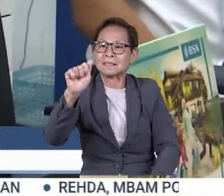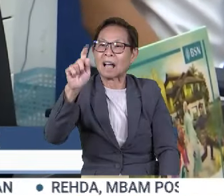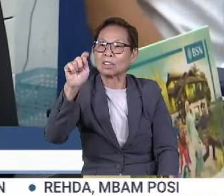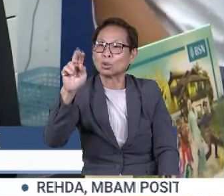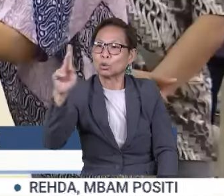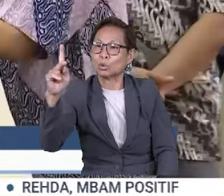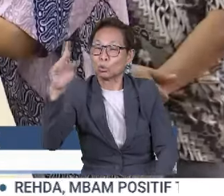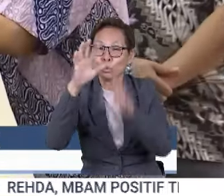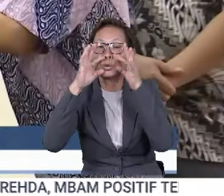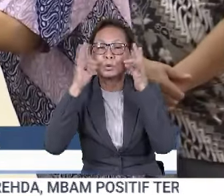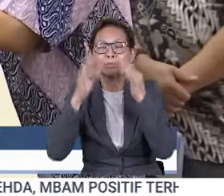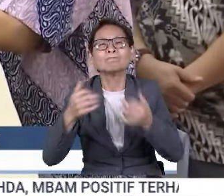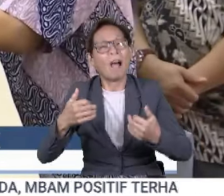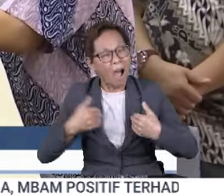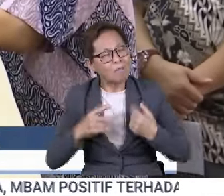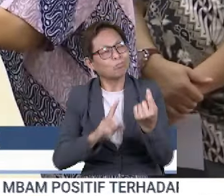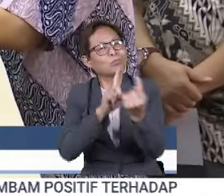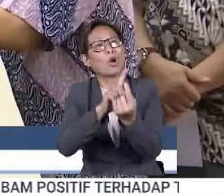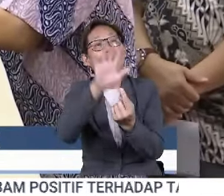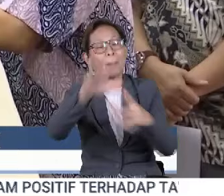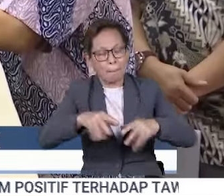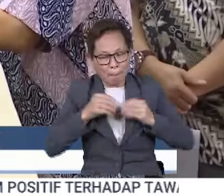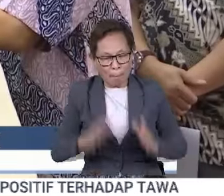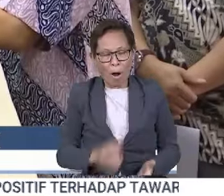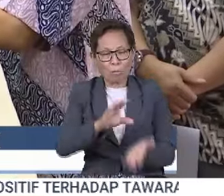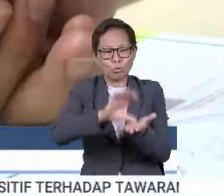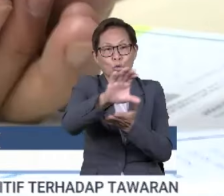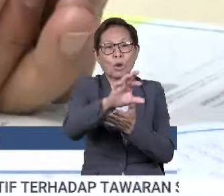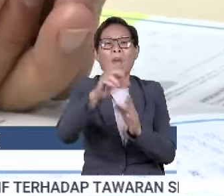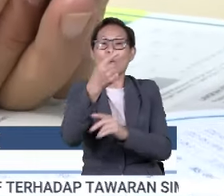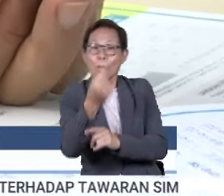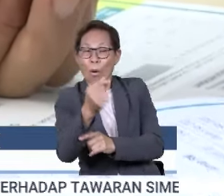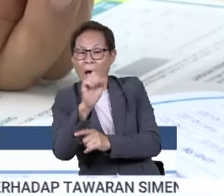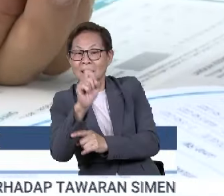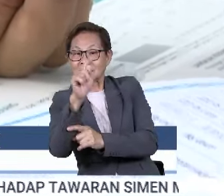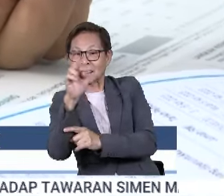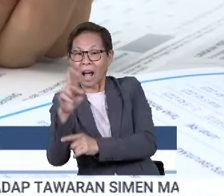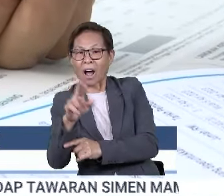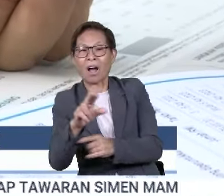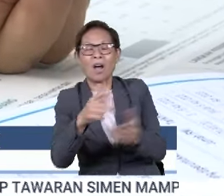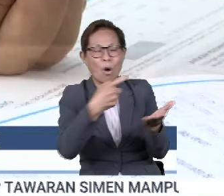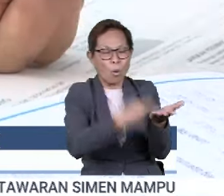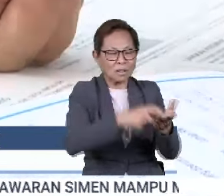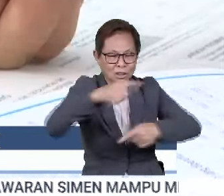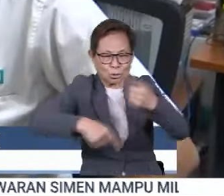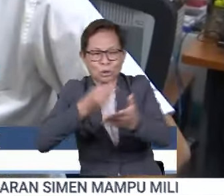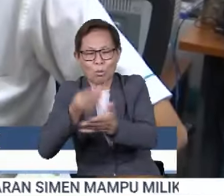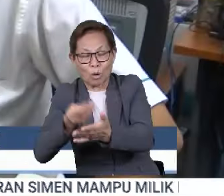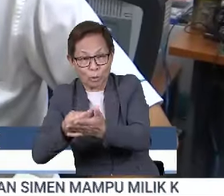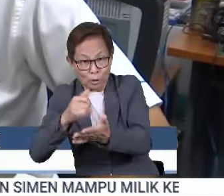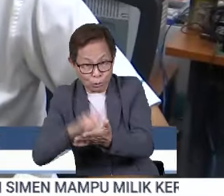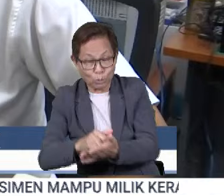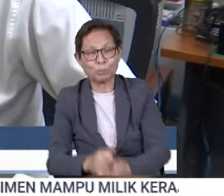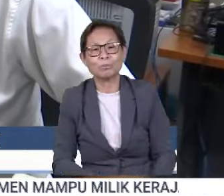Beliau berkesempatan bertemu dengan 5 penerima sumbangan tunai rahmah STR yang menunaikan voucher masing-masing. Sementara